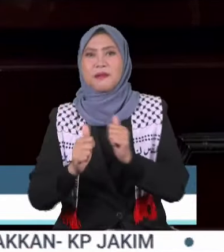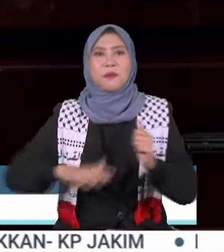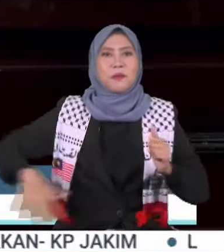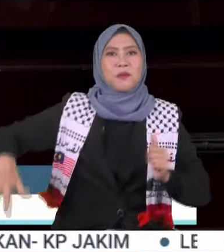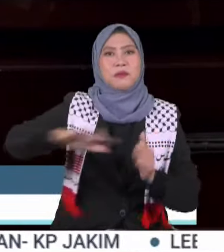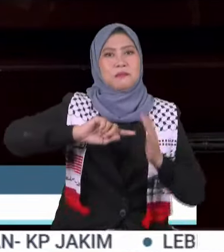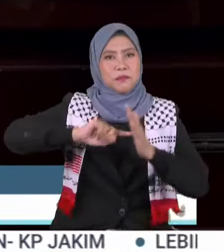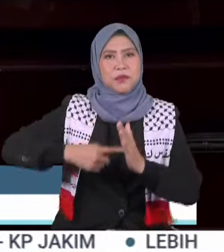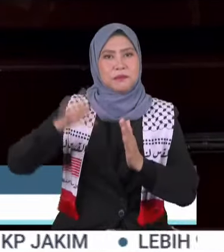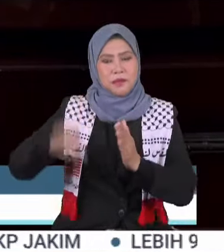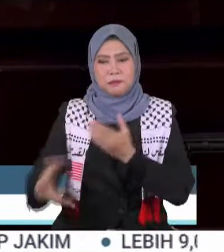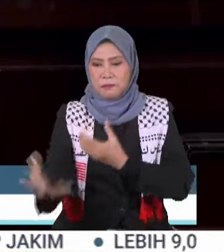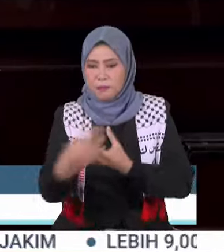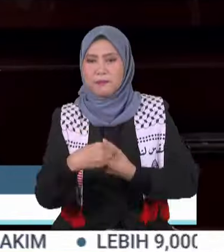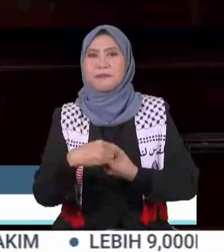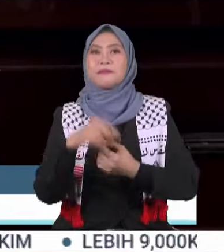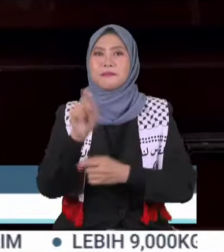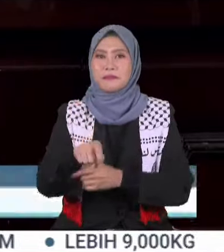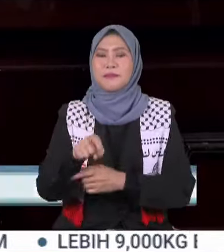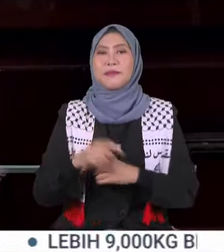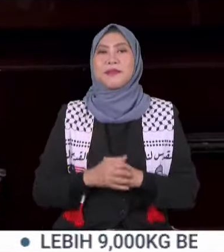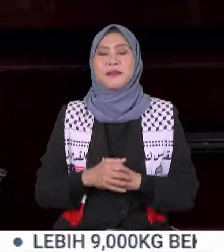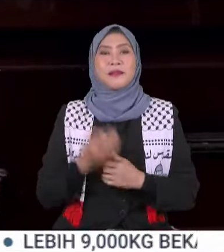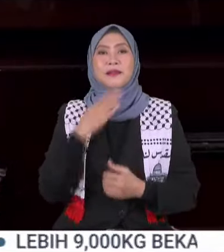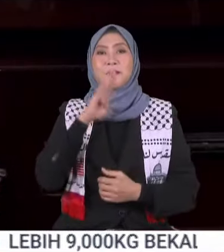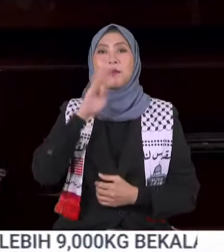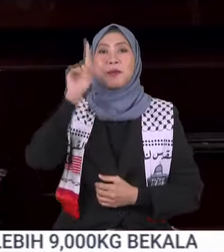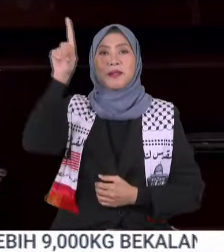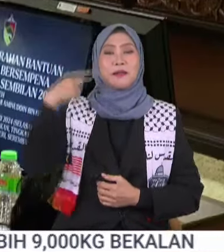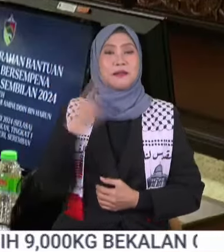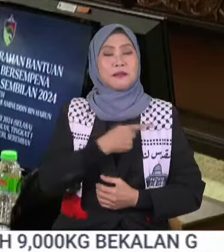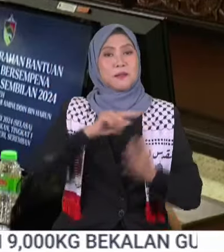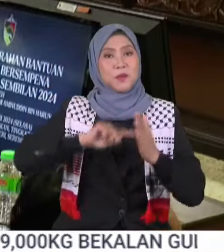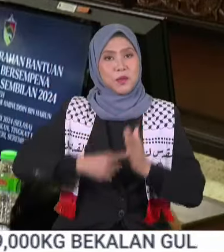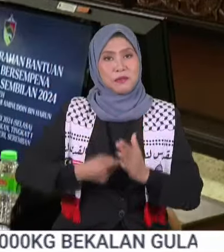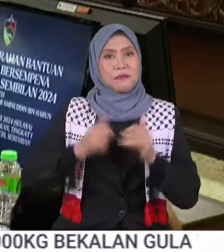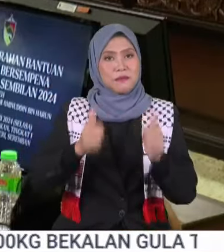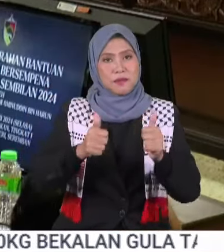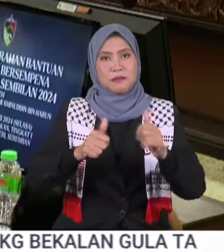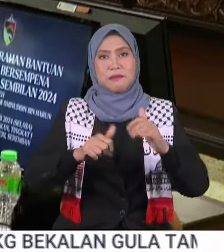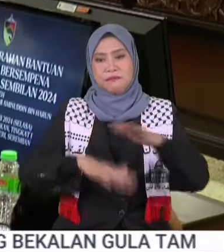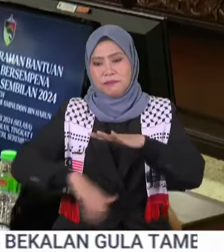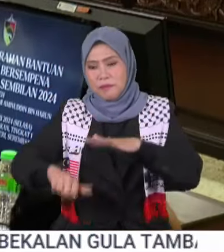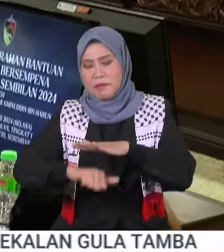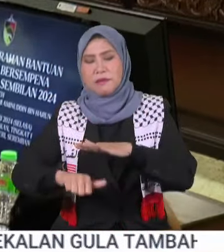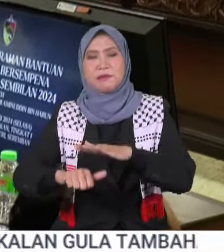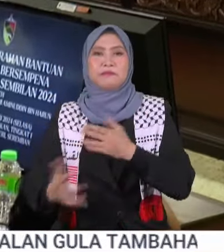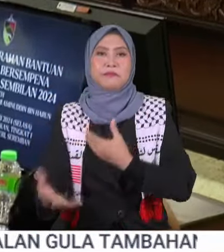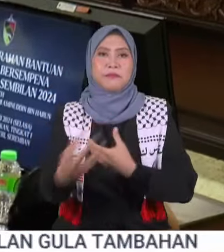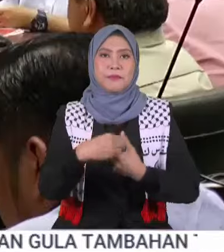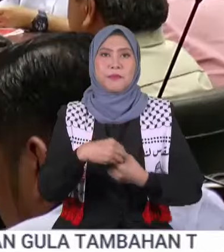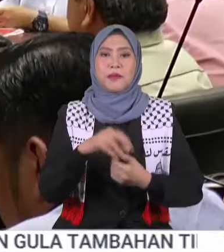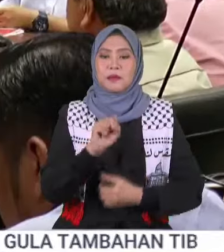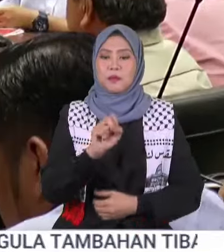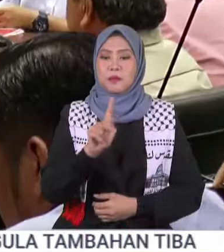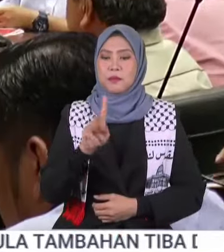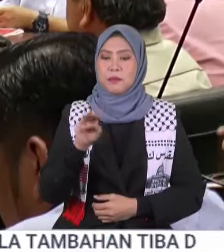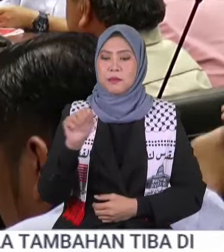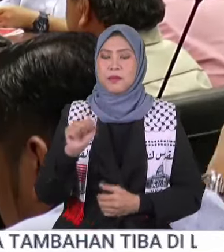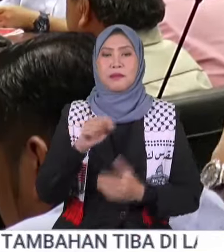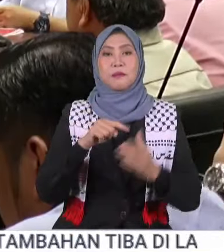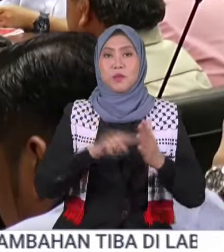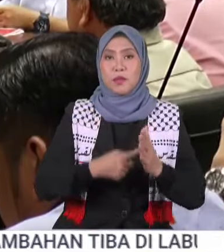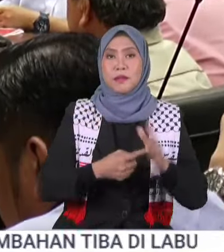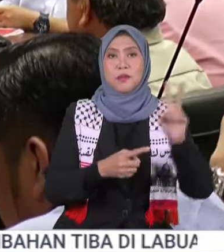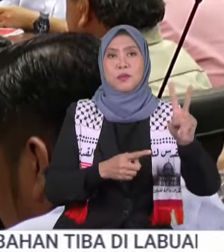di semua peringkat dan Alhamdulillah kita bermula dengan peringkat akar rumbies bakal berlangsung dari 27